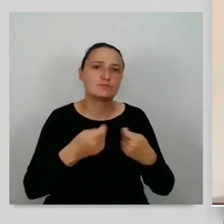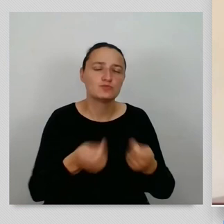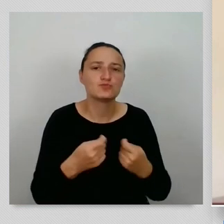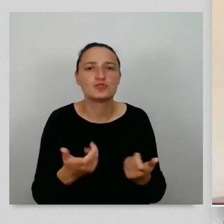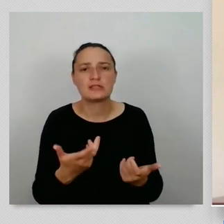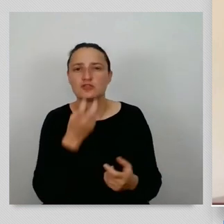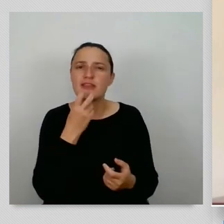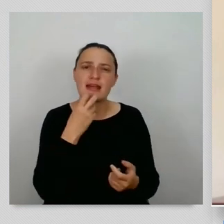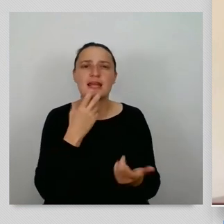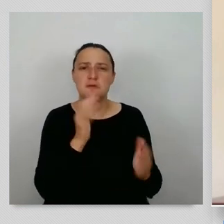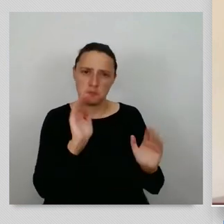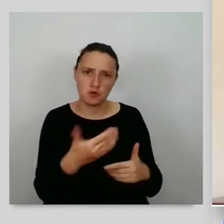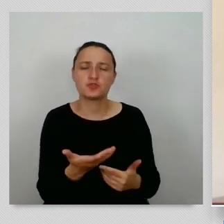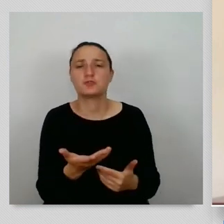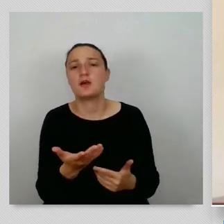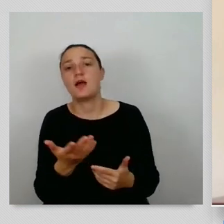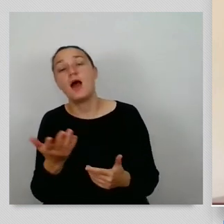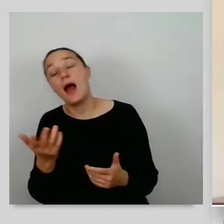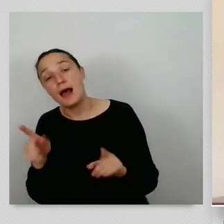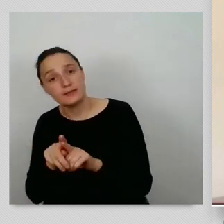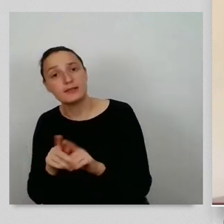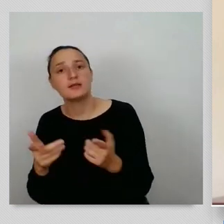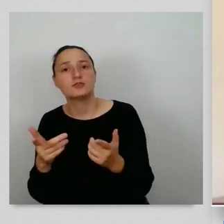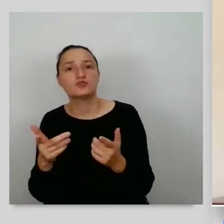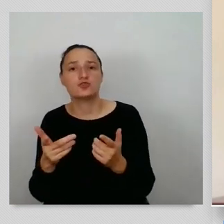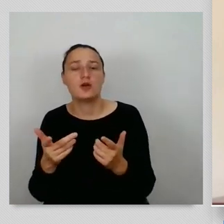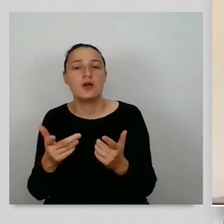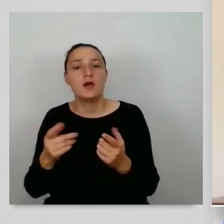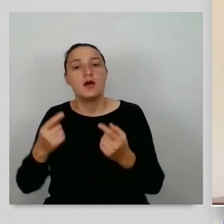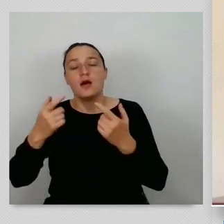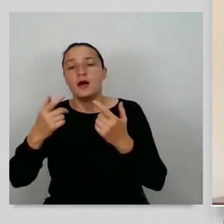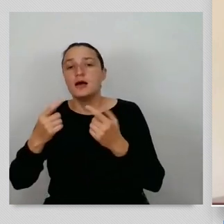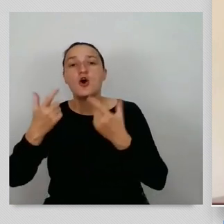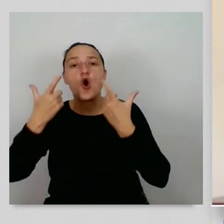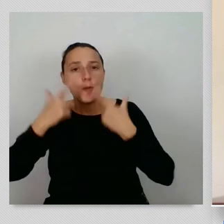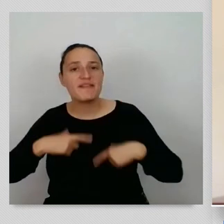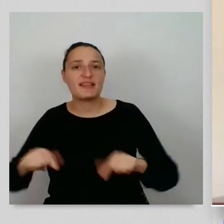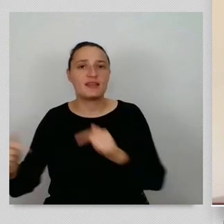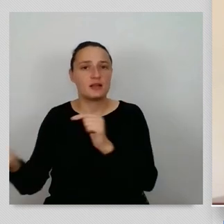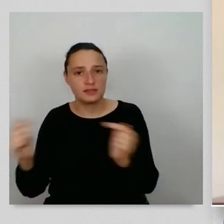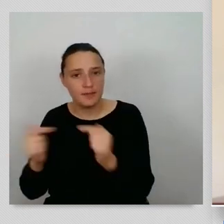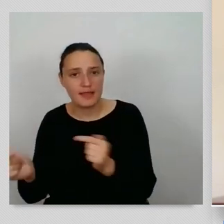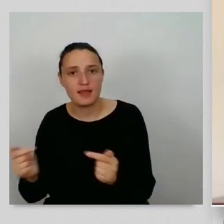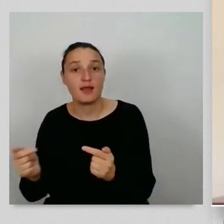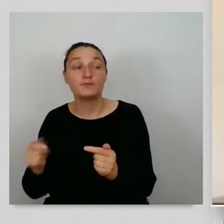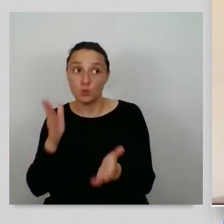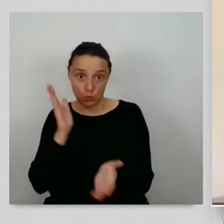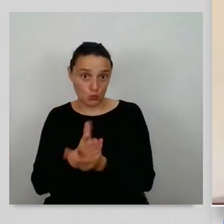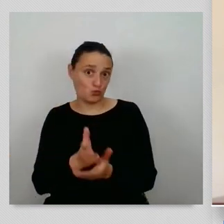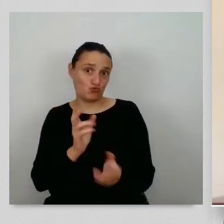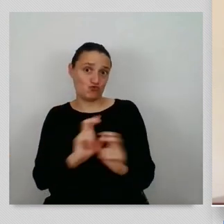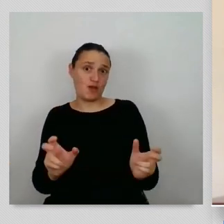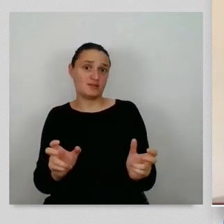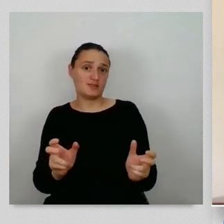rynku energetycznego, ale również panele obywatelskie. Myślę, że to już jest czas na to, aby w Polsce był